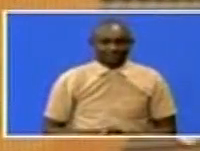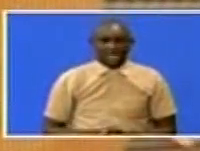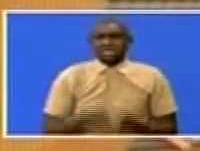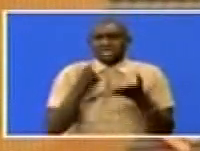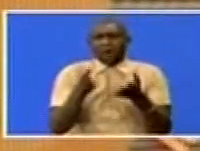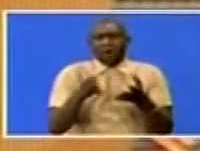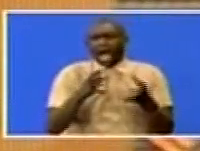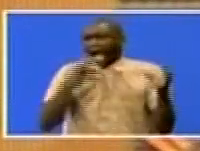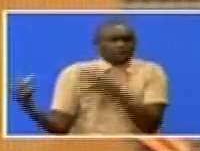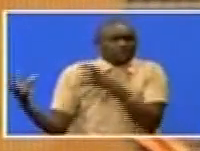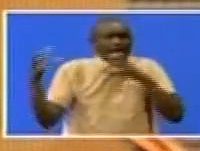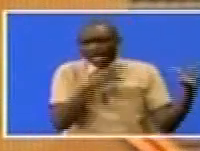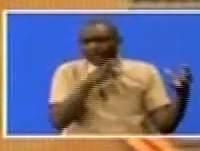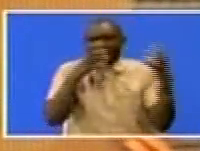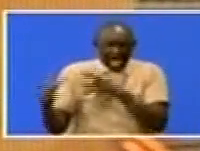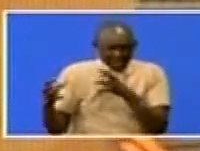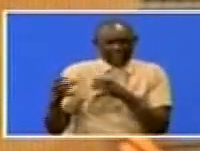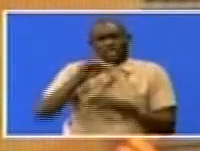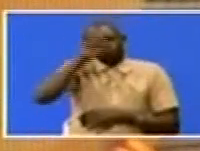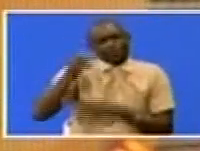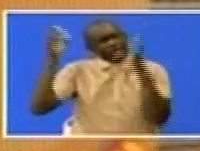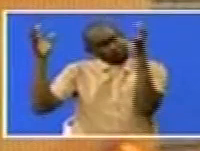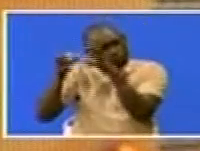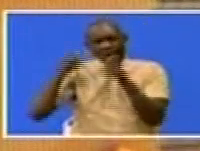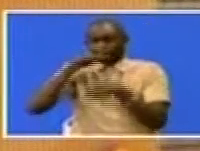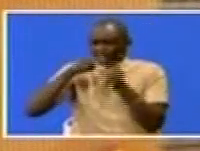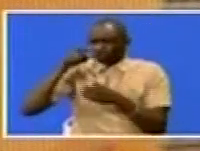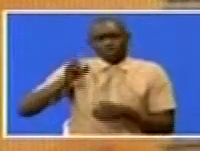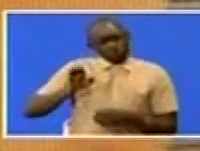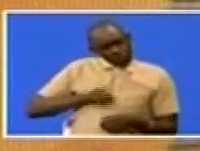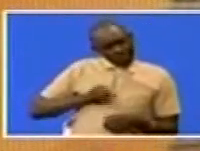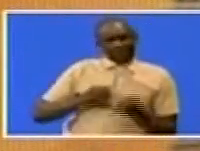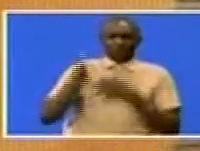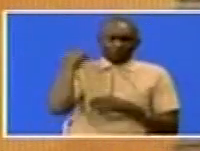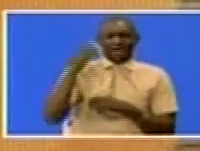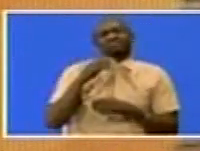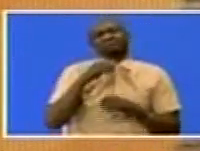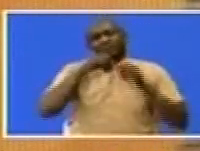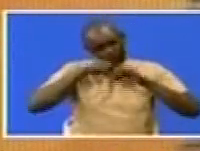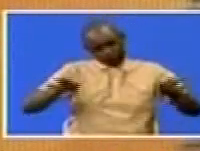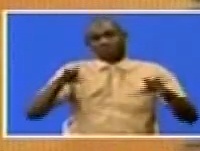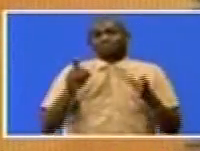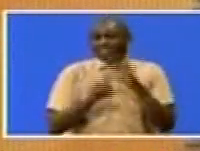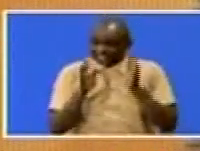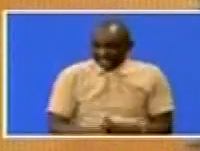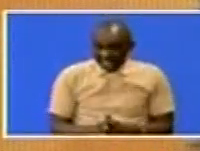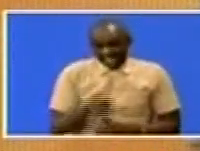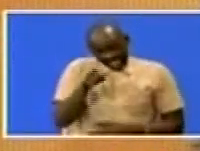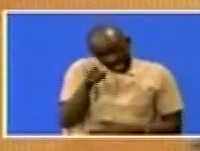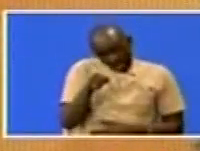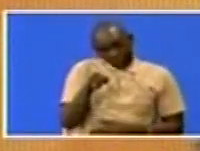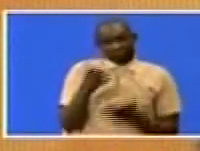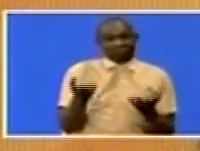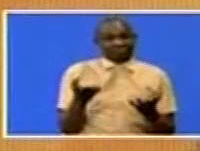Majibizano yameendelea miongoni mwa wanasiasa wa Jubilee kufuatia hati ya kiapo ya aliyekuwa waziri Anne Waiguru. Seneta Elgeyo Marakwet na mbunge wa